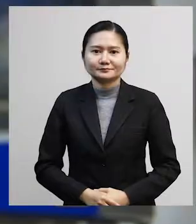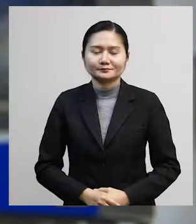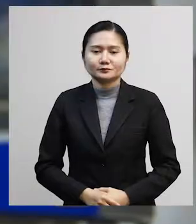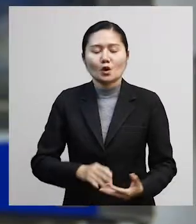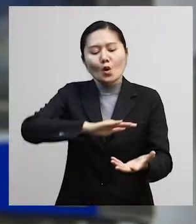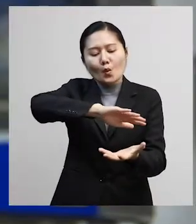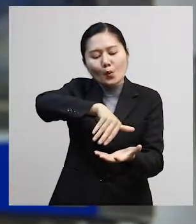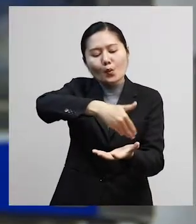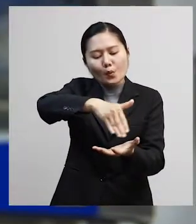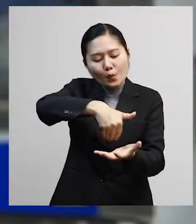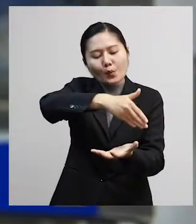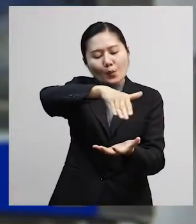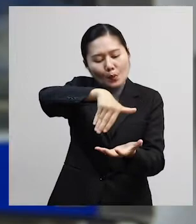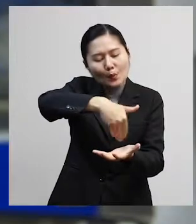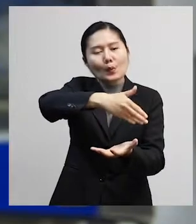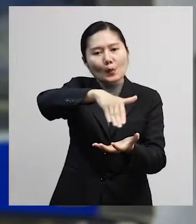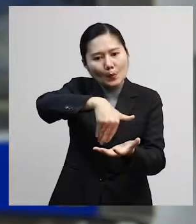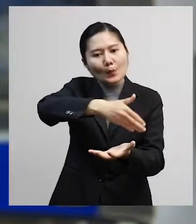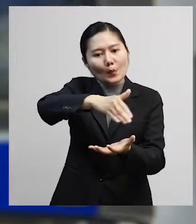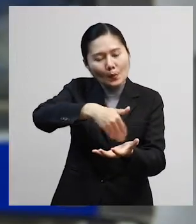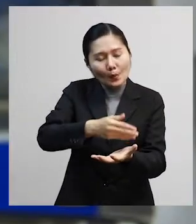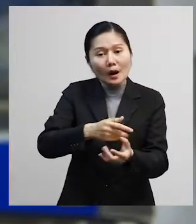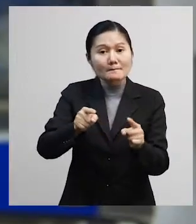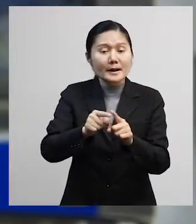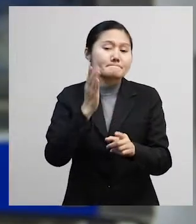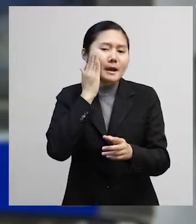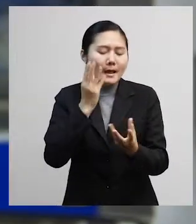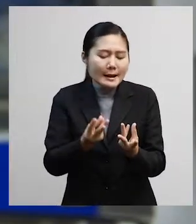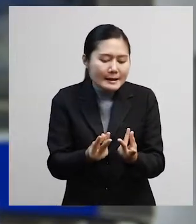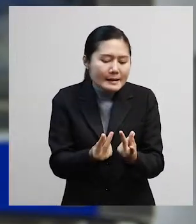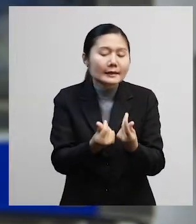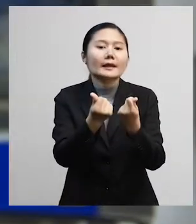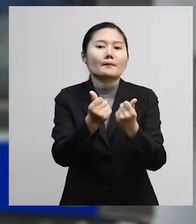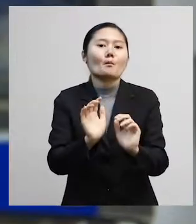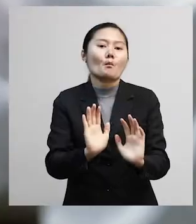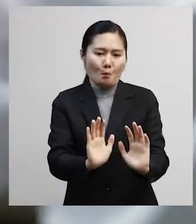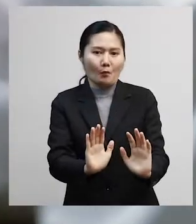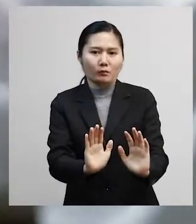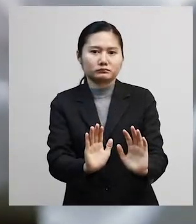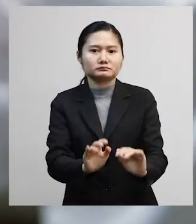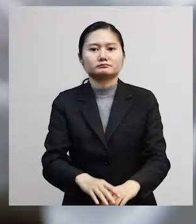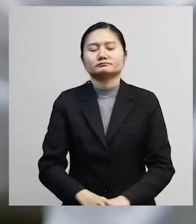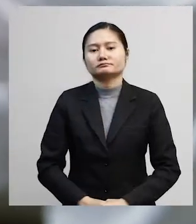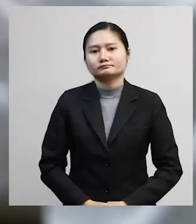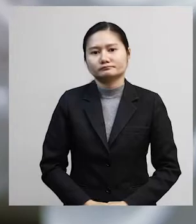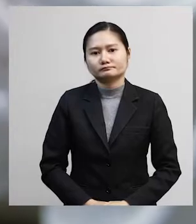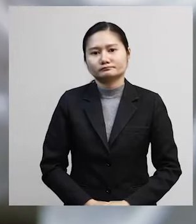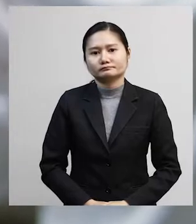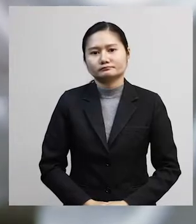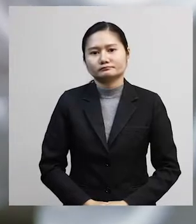ความเร็วต่ำแค่พอให้ดูเหมือนกับจะหมดผงแป้งนะคะก็พอได้